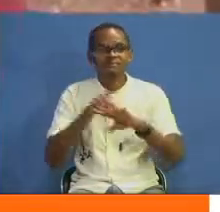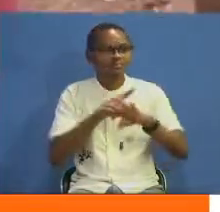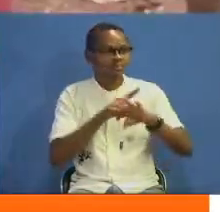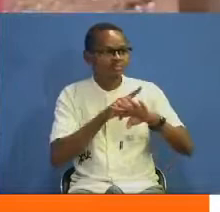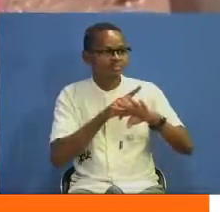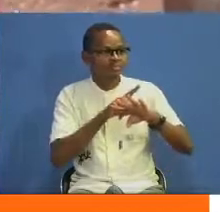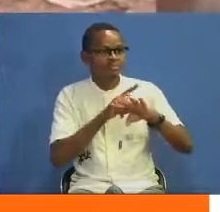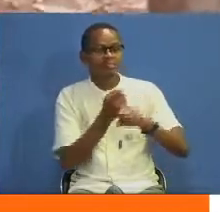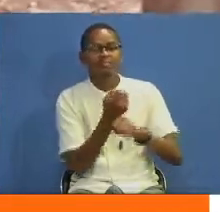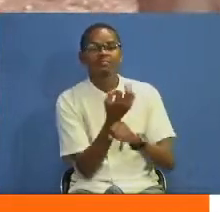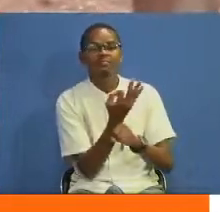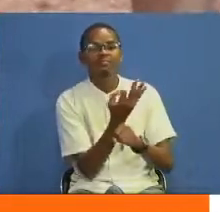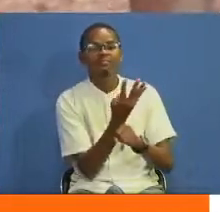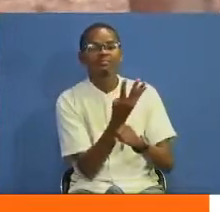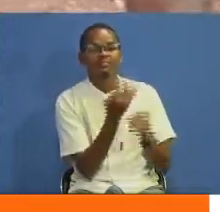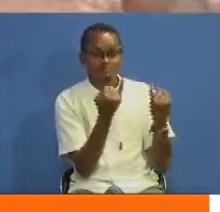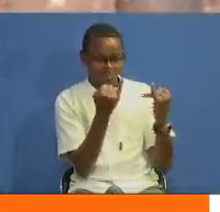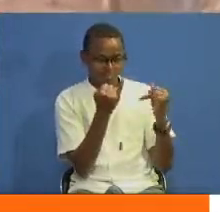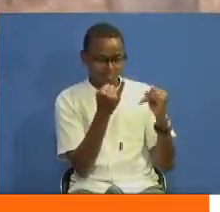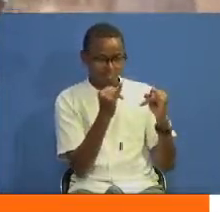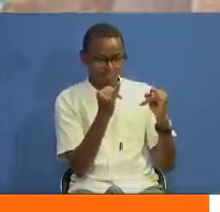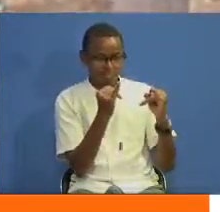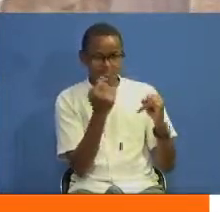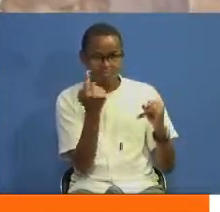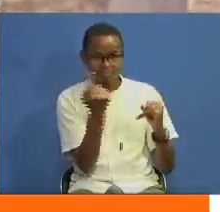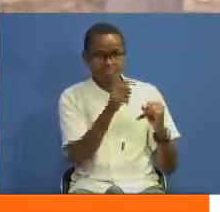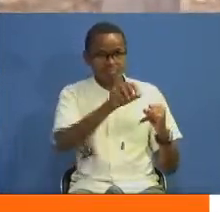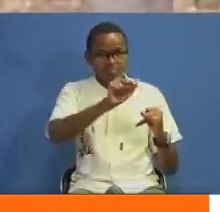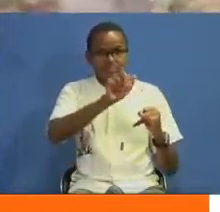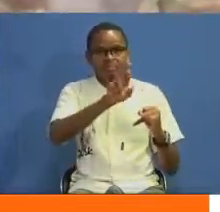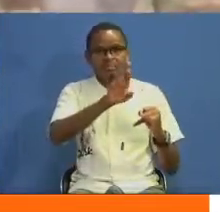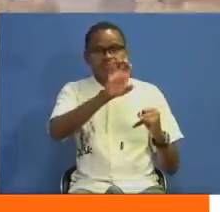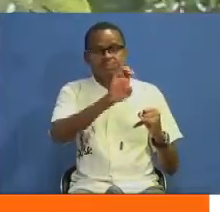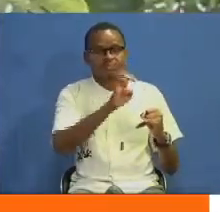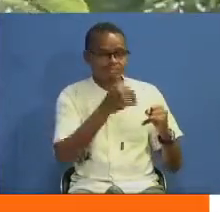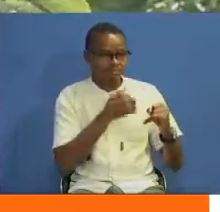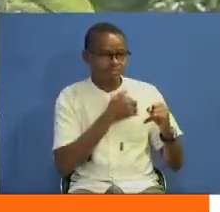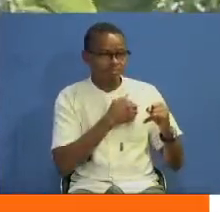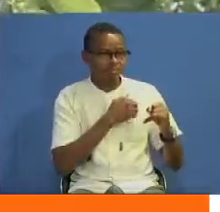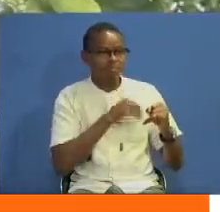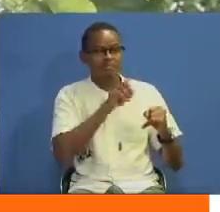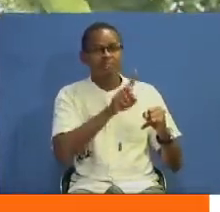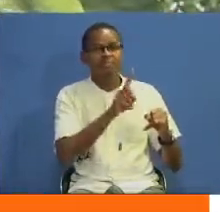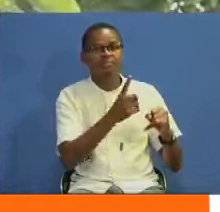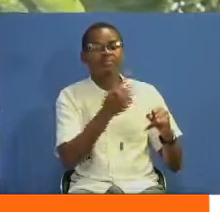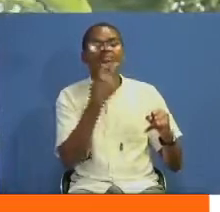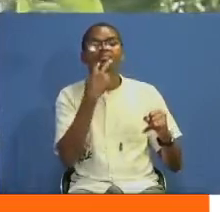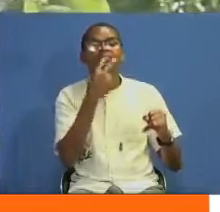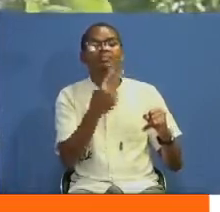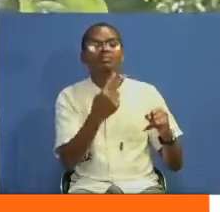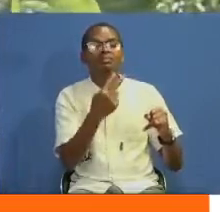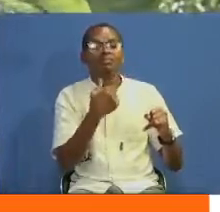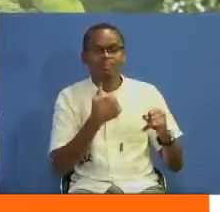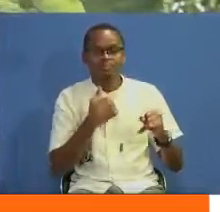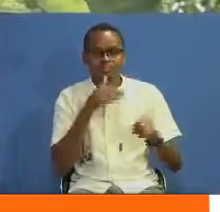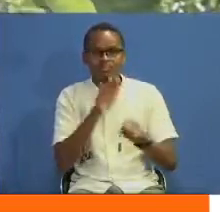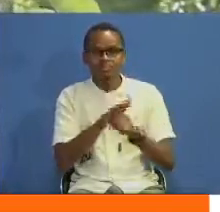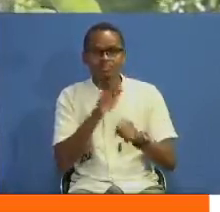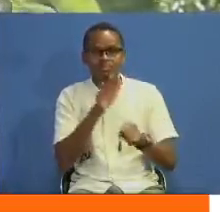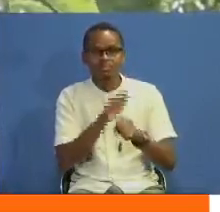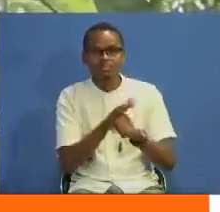ekari 14 kwa sasa, huku kila ekari ikiwa na miche zaidi ya 1200 na ina mapato